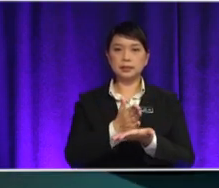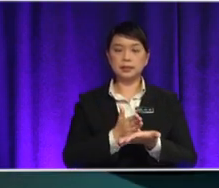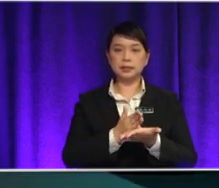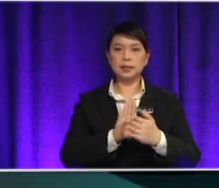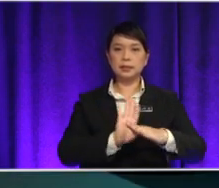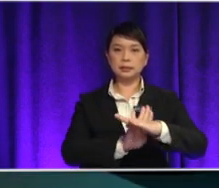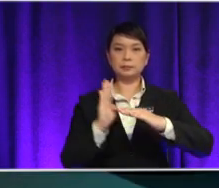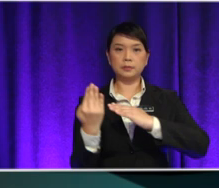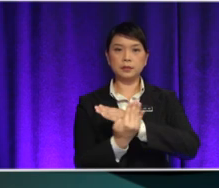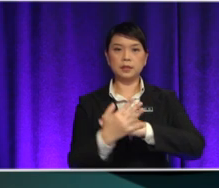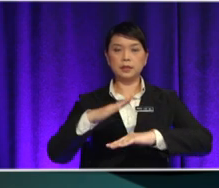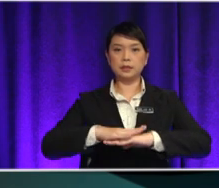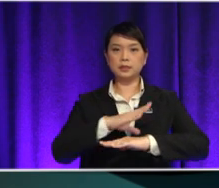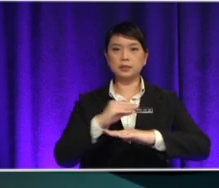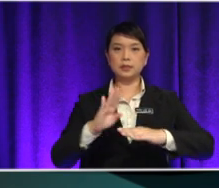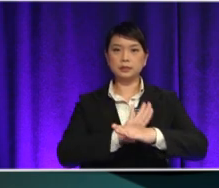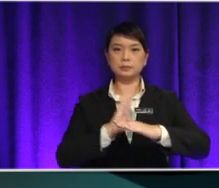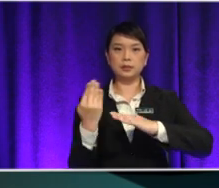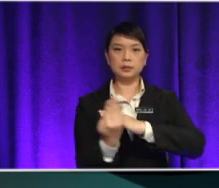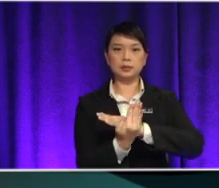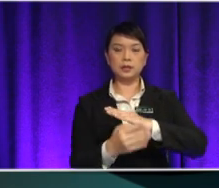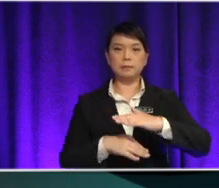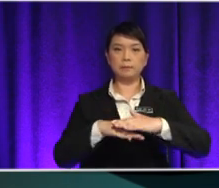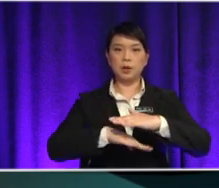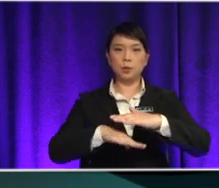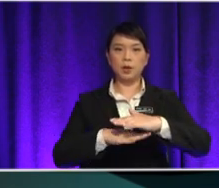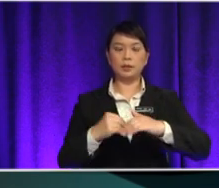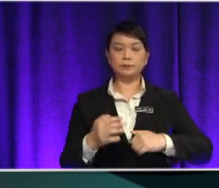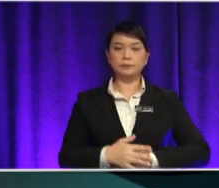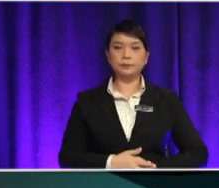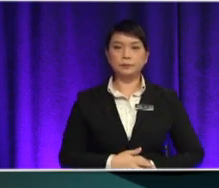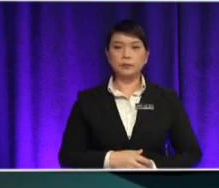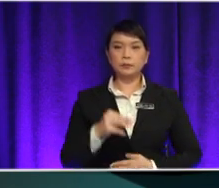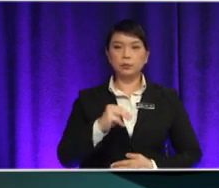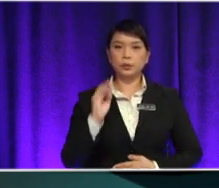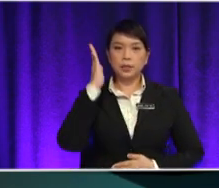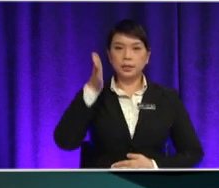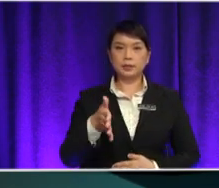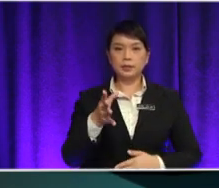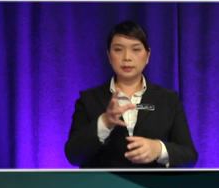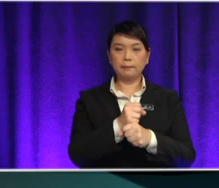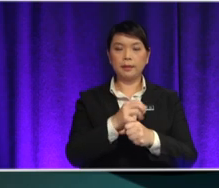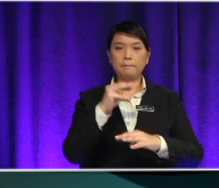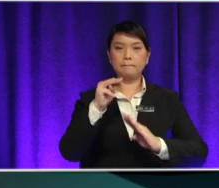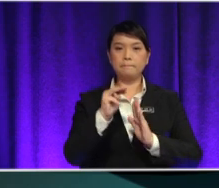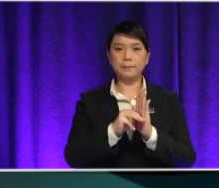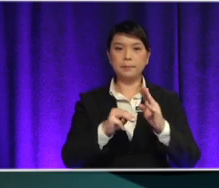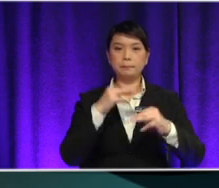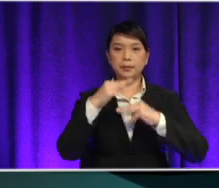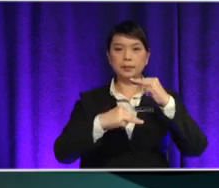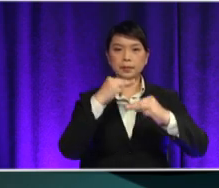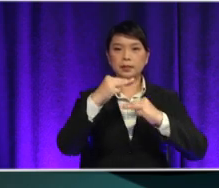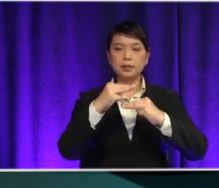atas dan sempadan bawah. Yang kedua pula, murid akan dapat membina graf